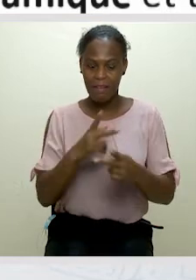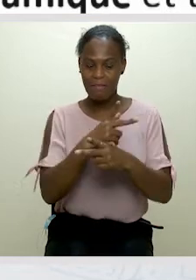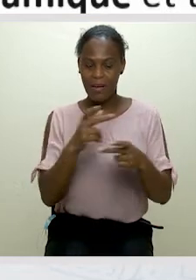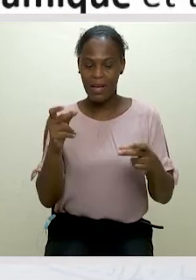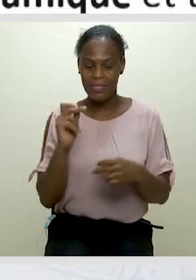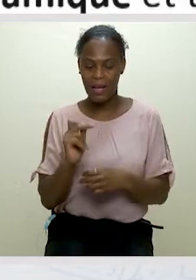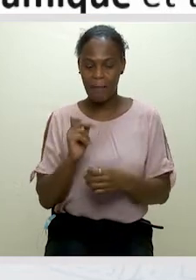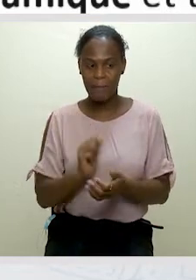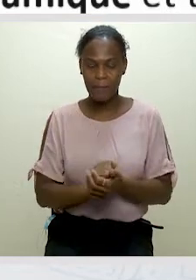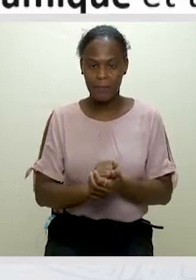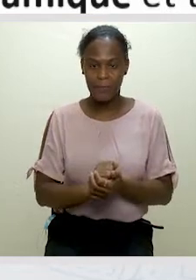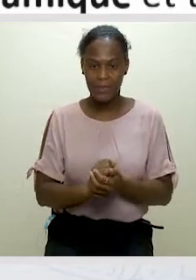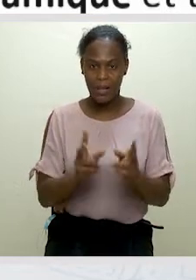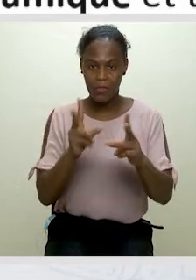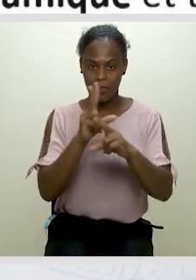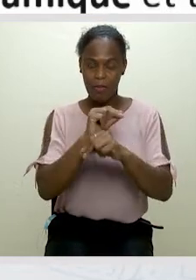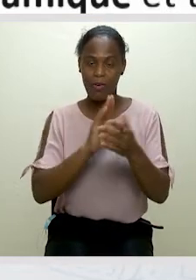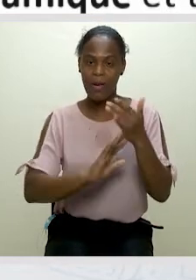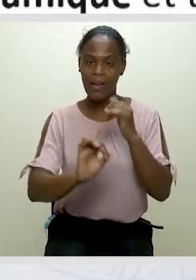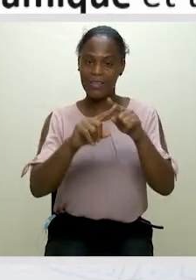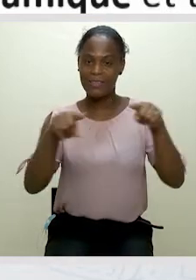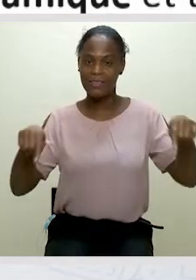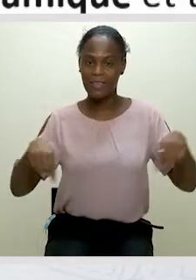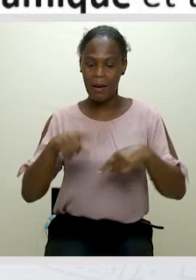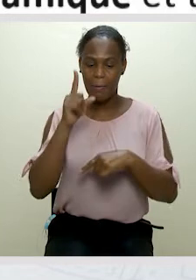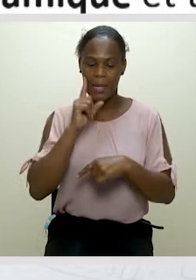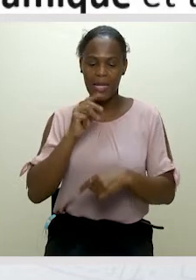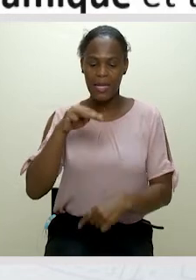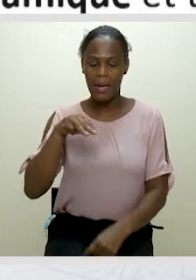La nouvelle camarade de classe de Mélissa s'appelle...